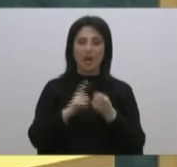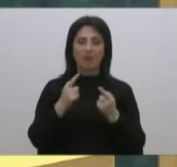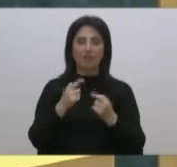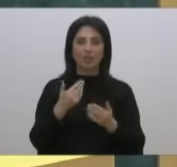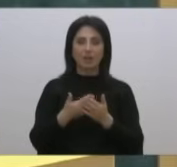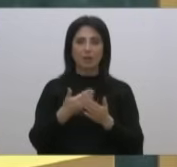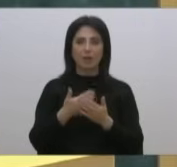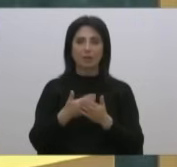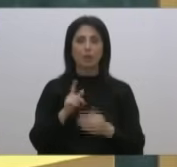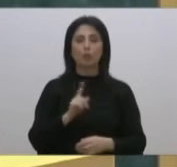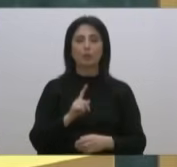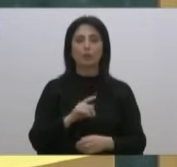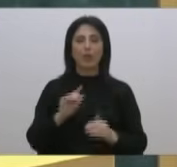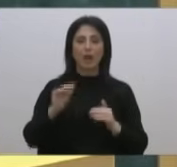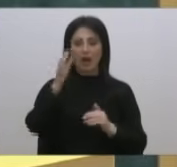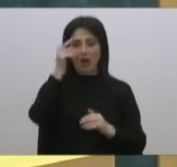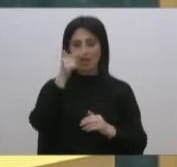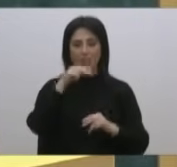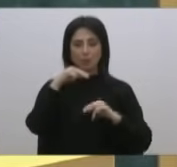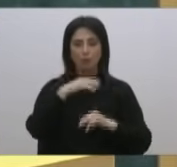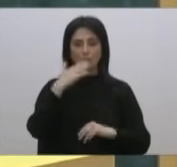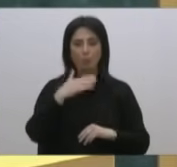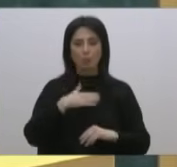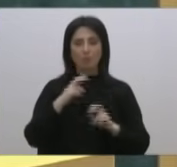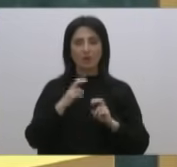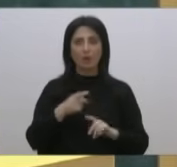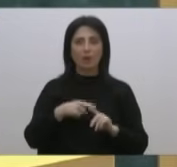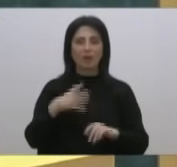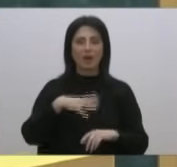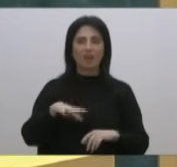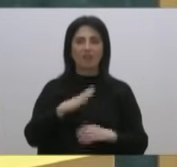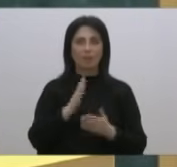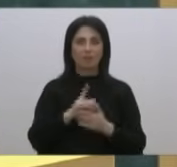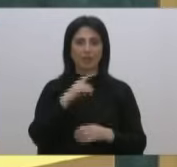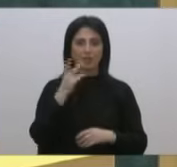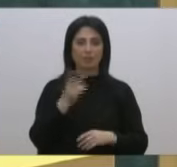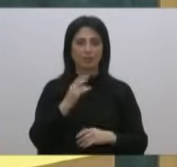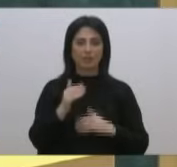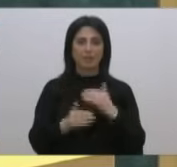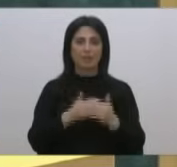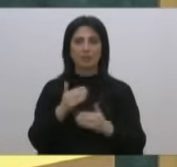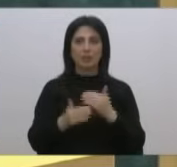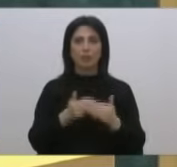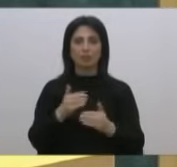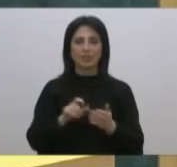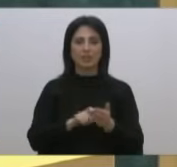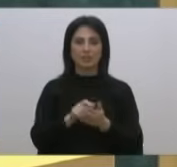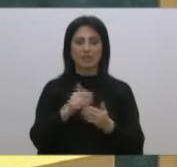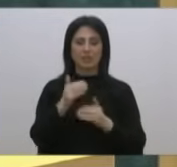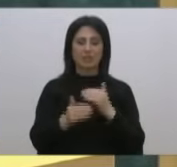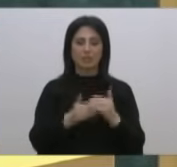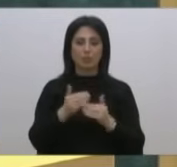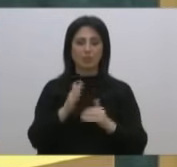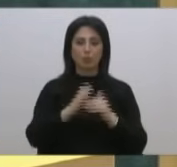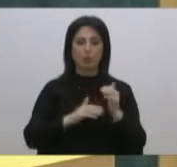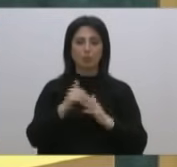გავლენიანი მაგალითი, რომ განათლება და შრომის მოყვარეობა ამ ქვეყანაში არის რა თქმა უნდა წარმატებული გზის,